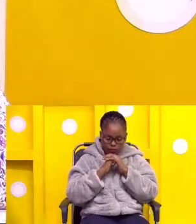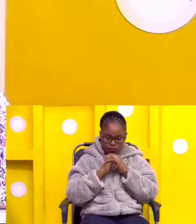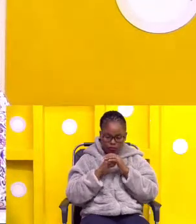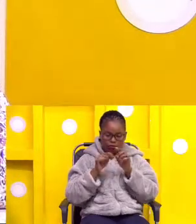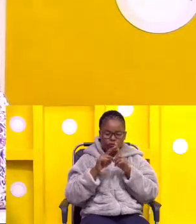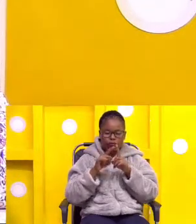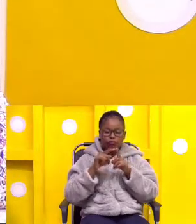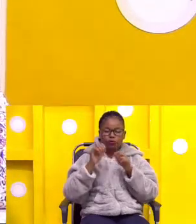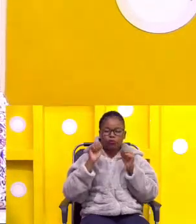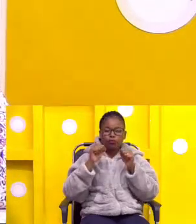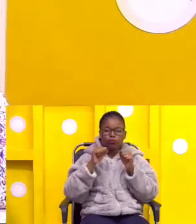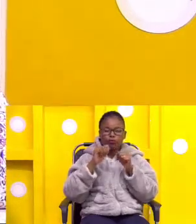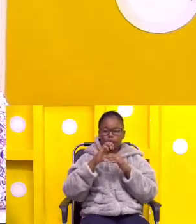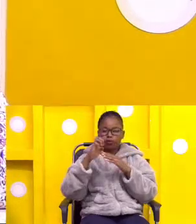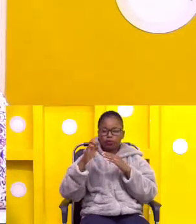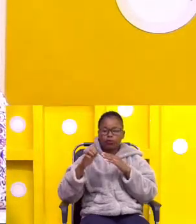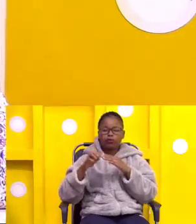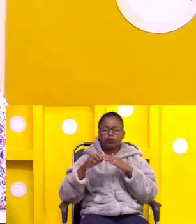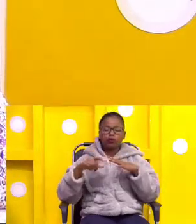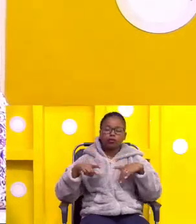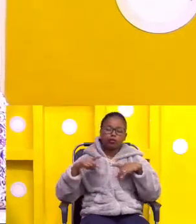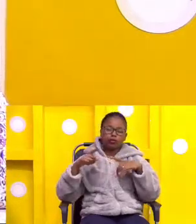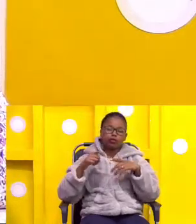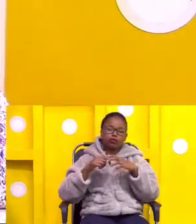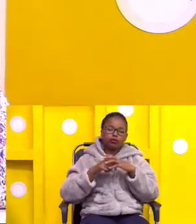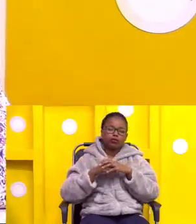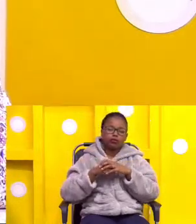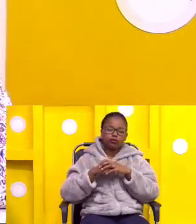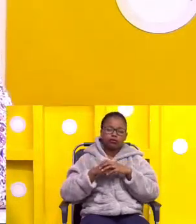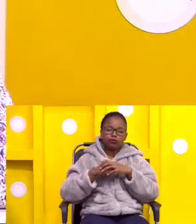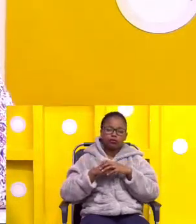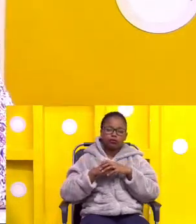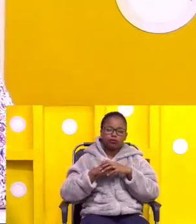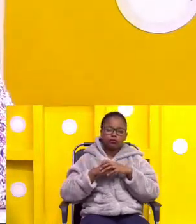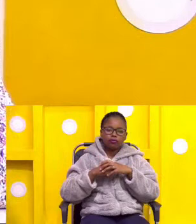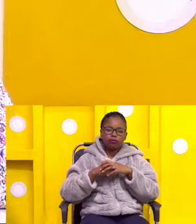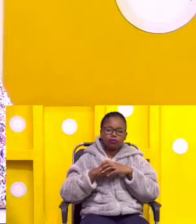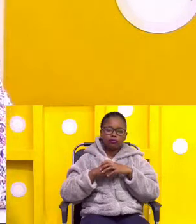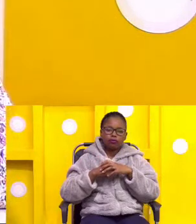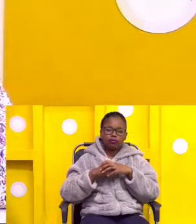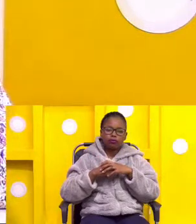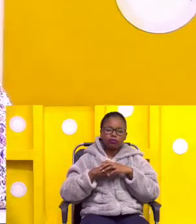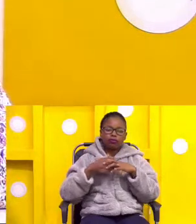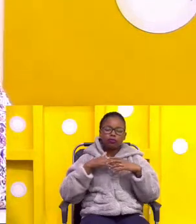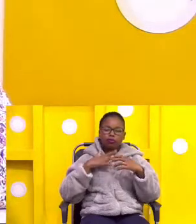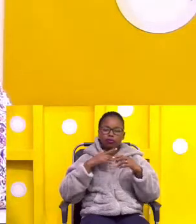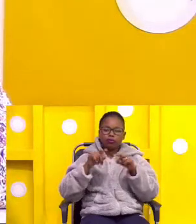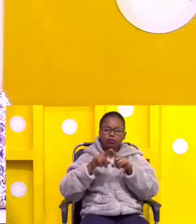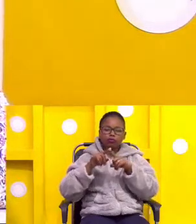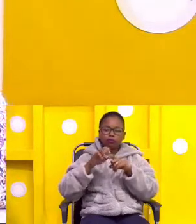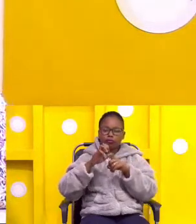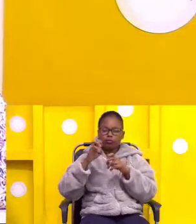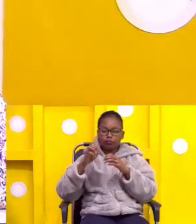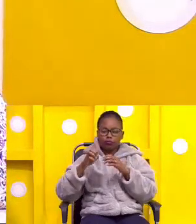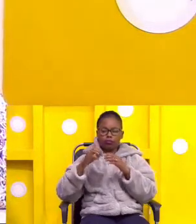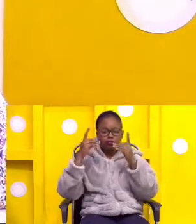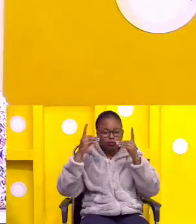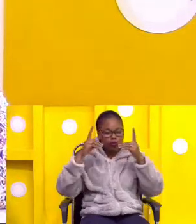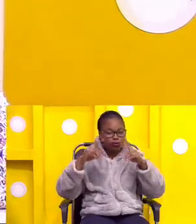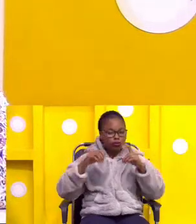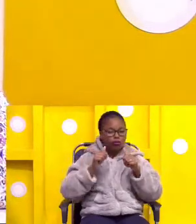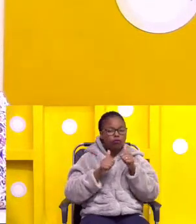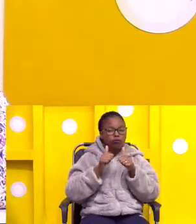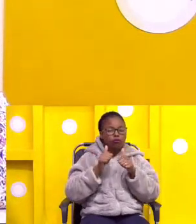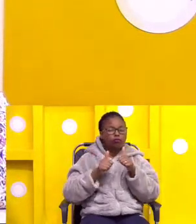nini dhia muro na mwale waide wito. Niyo koni nidhia na kiaya na mage kukagotua. Niyo koni nidhia iletu ya na